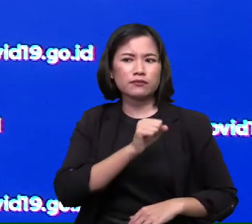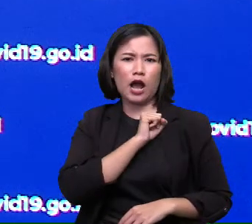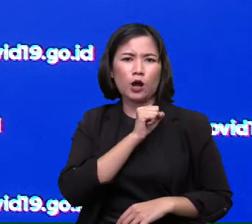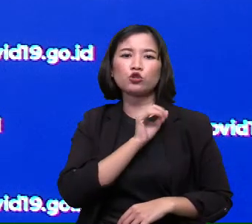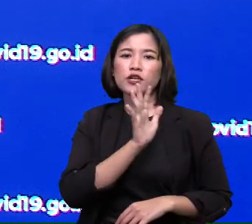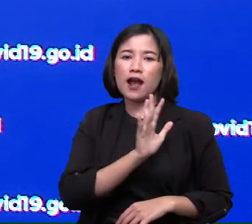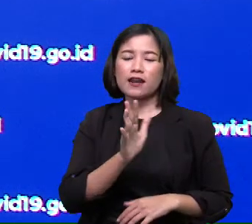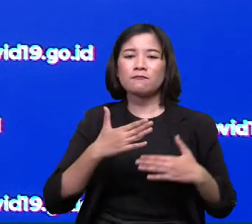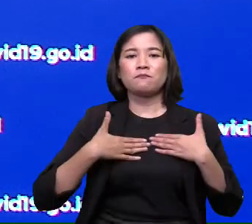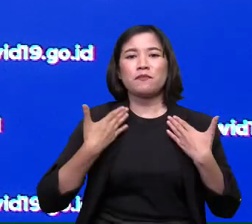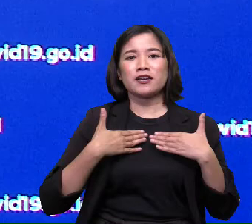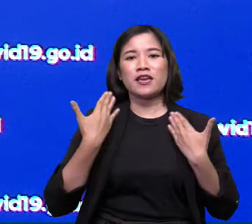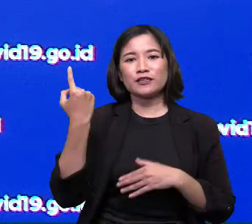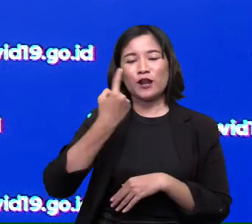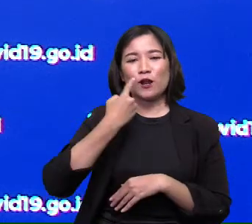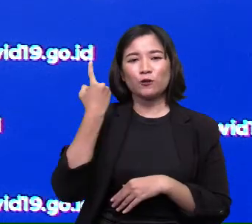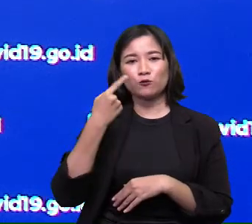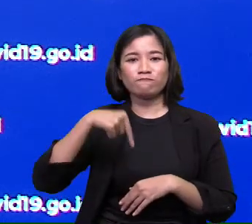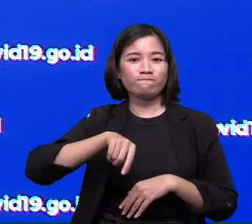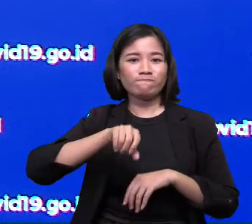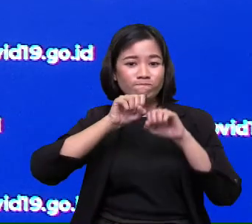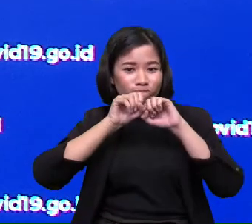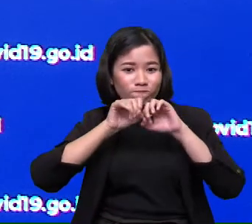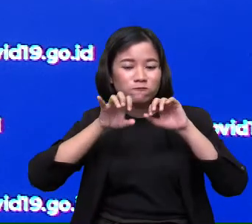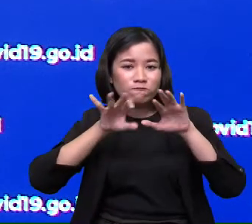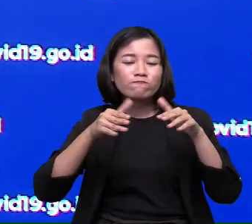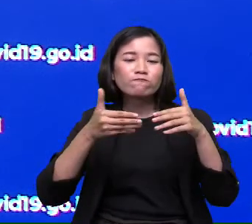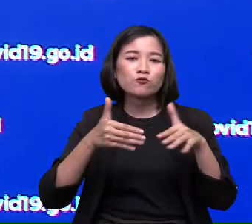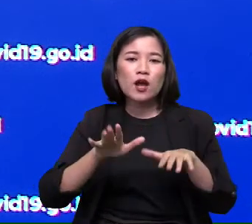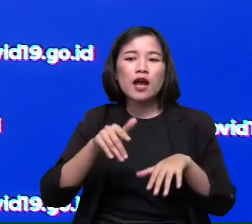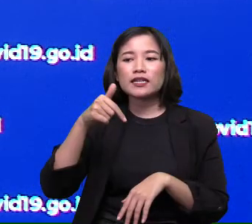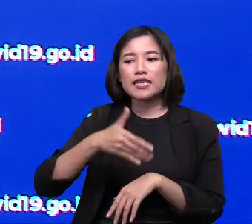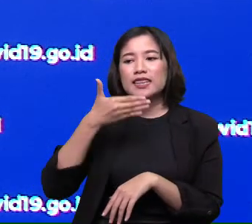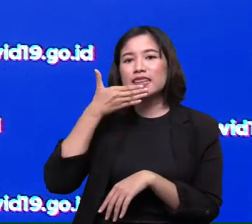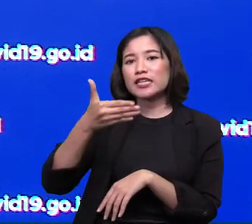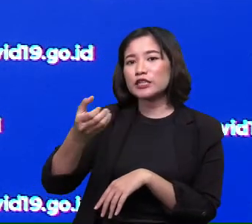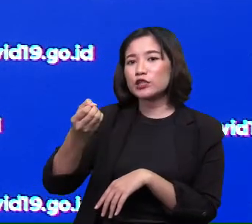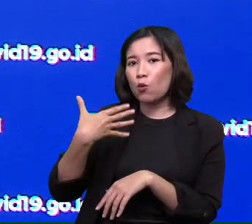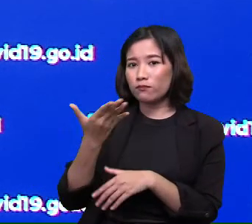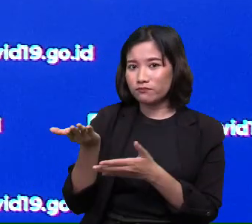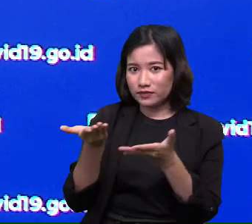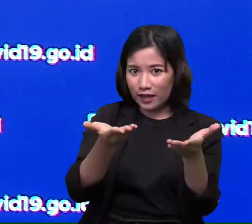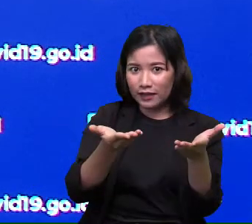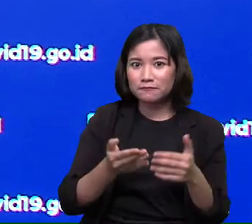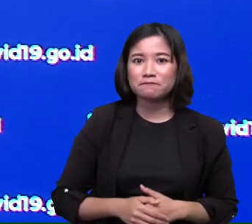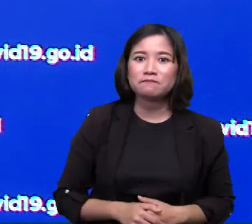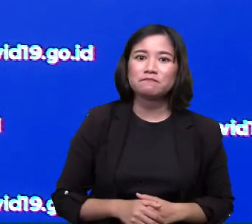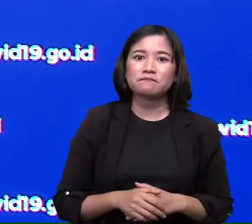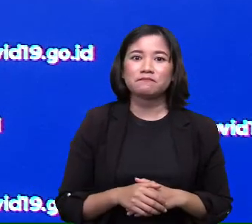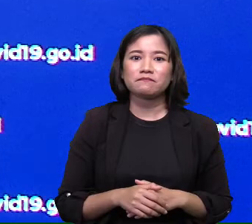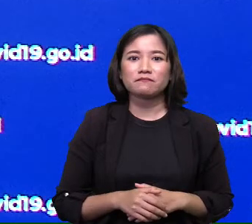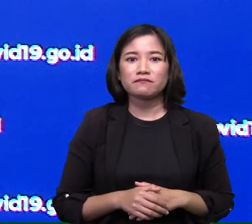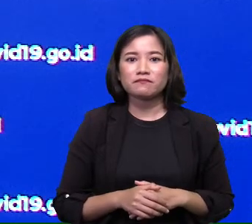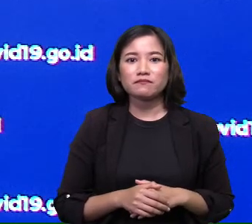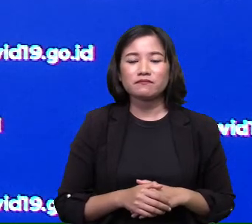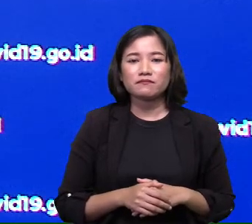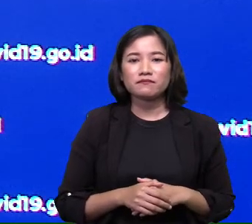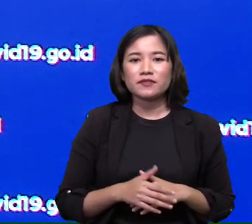sekian konferensi pers Hari ini saya lanjutkan dengan sesi tanya-jawab media terima kasih terima kasih